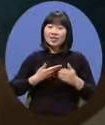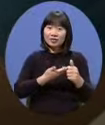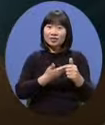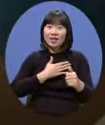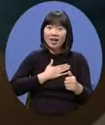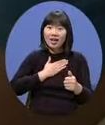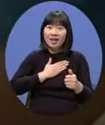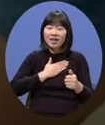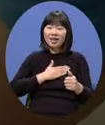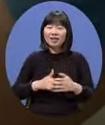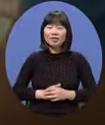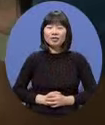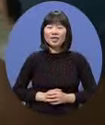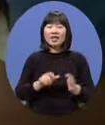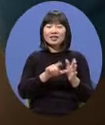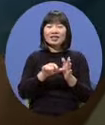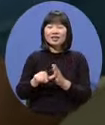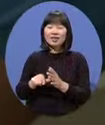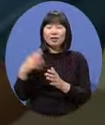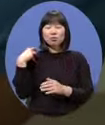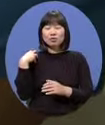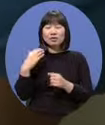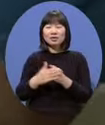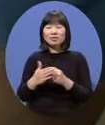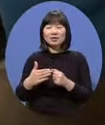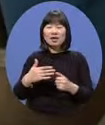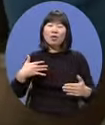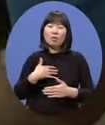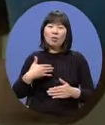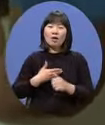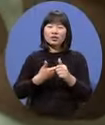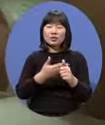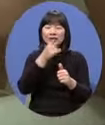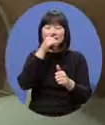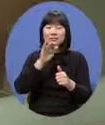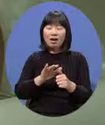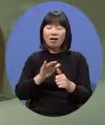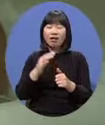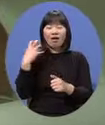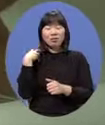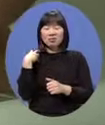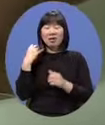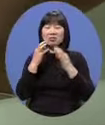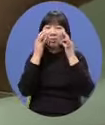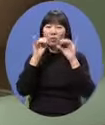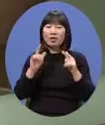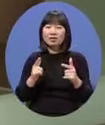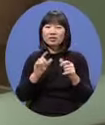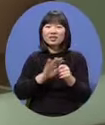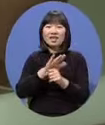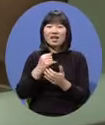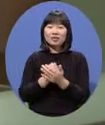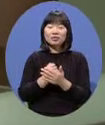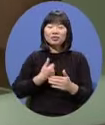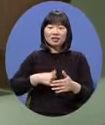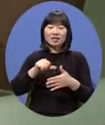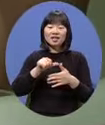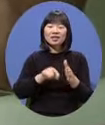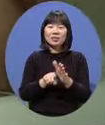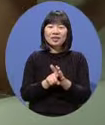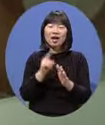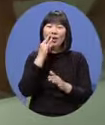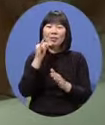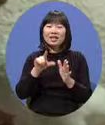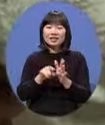거야. 자, 때로는 의무감으로 아이를 시키기도 하는데 의무적인 노동이 아닌 사랑하는 아이를 위한